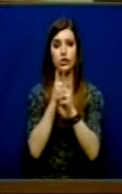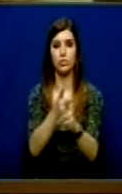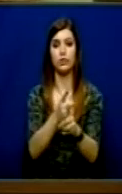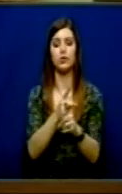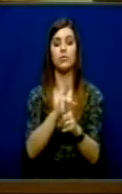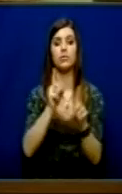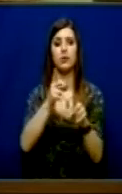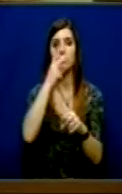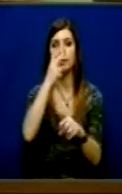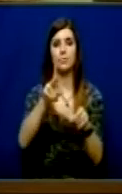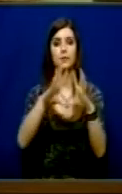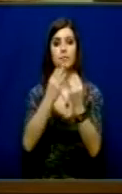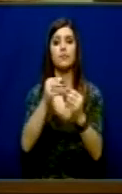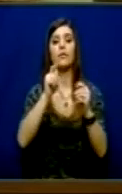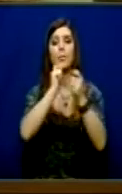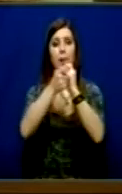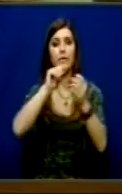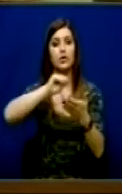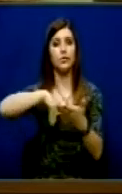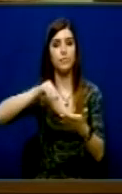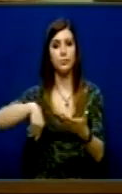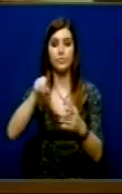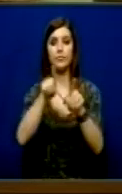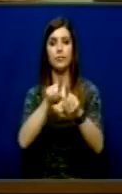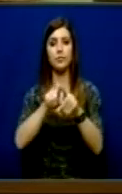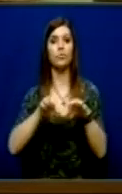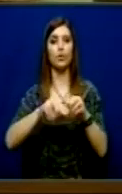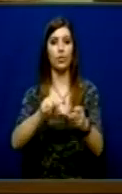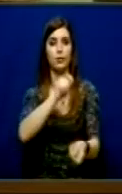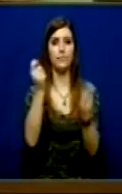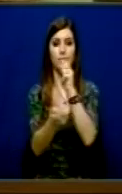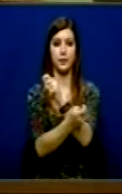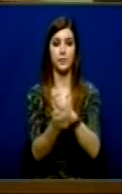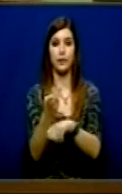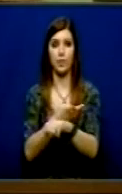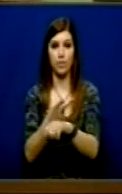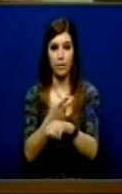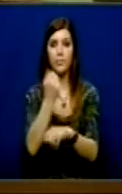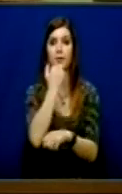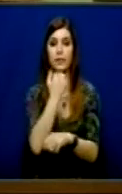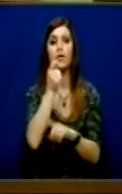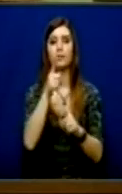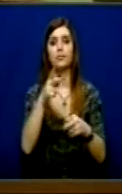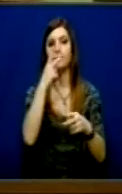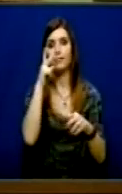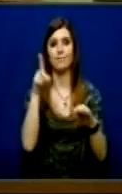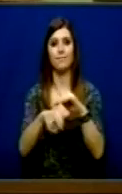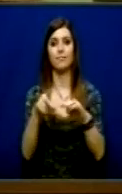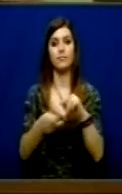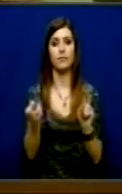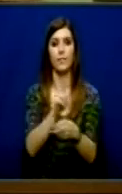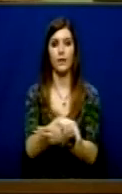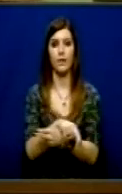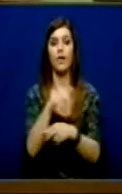shpalljen e pavlefshmërisë të gjitha kontratave me të cilat është jetërsuar prona publike dhe shoqërore. Kjo pronë me karakter publik lege